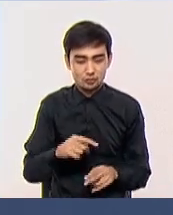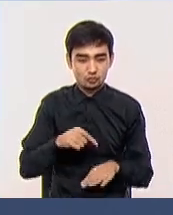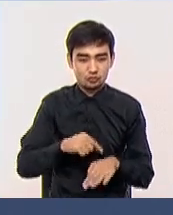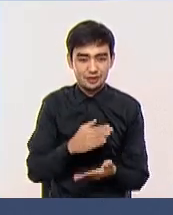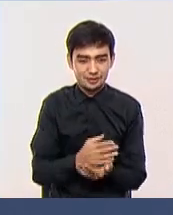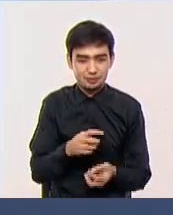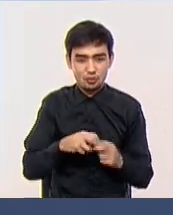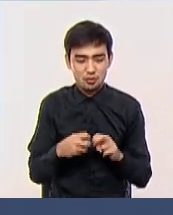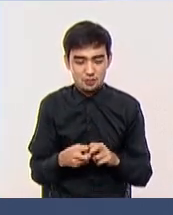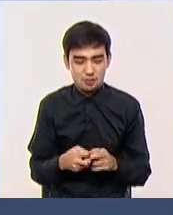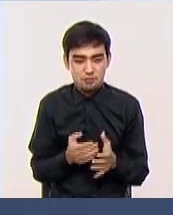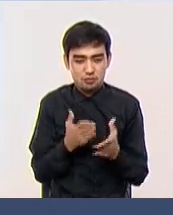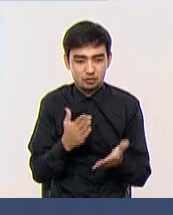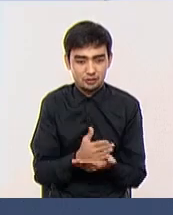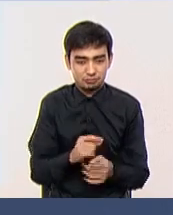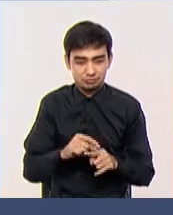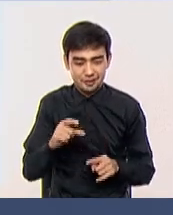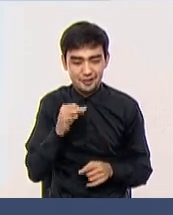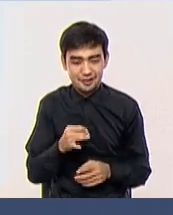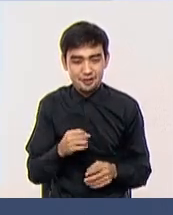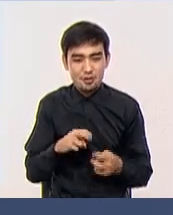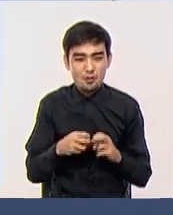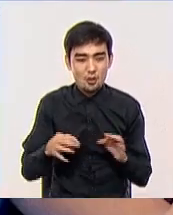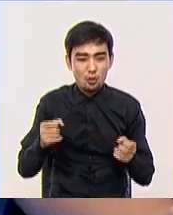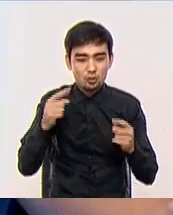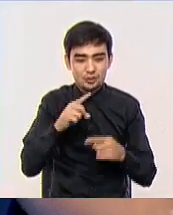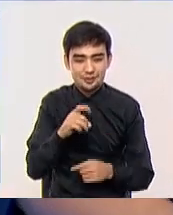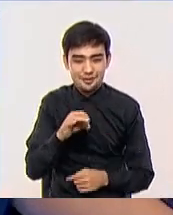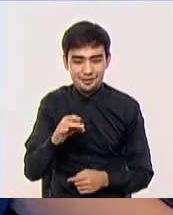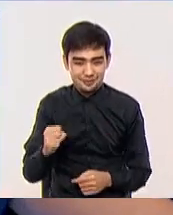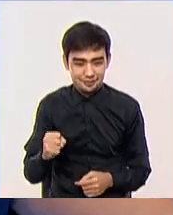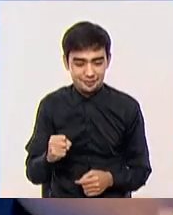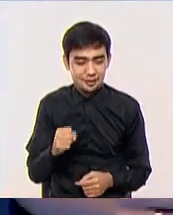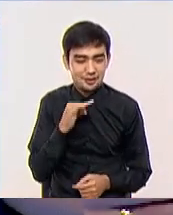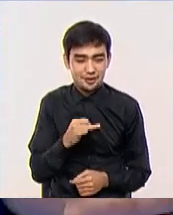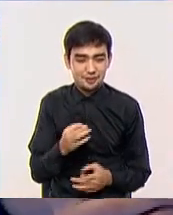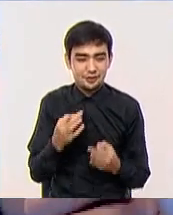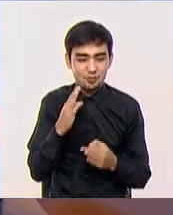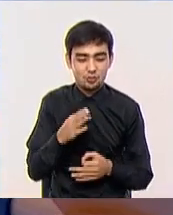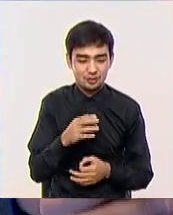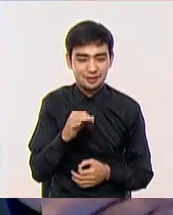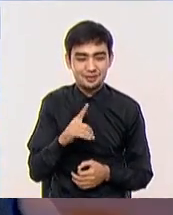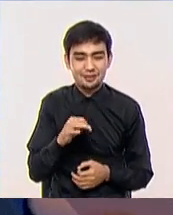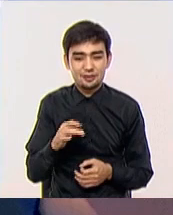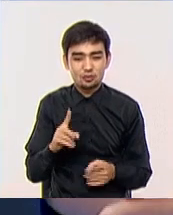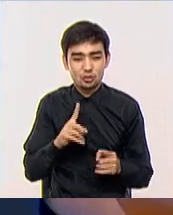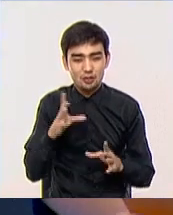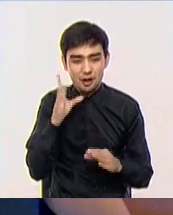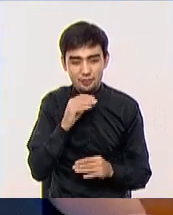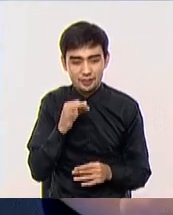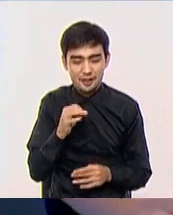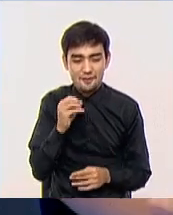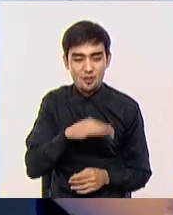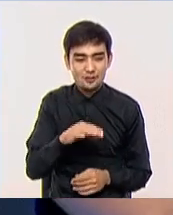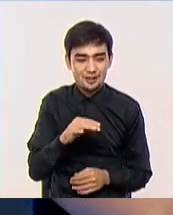проблем растет. Подробнее с повесткой заседания ознакомилась моя коллега Зарина Беремкул. Зарина, что могут предпринять члены